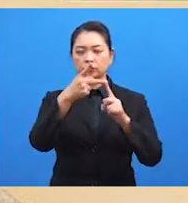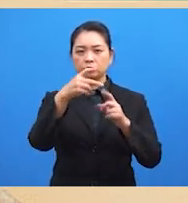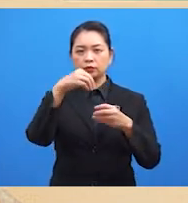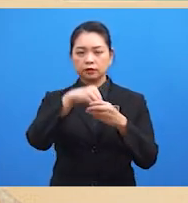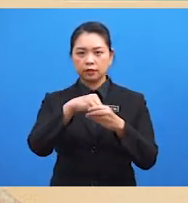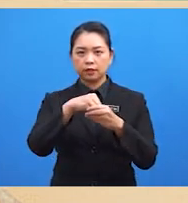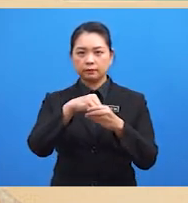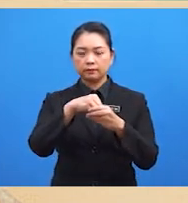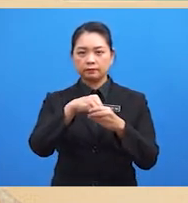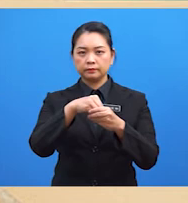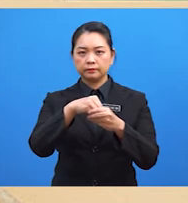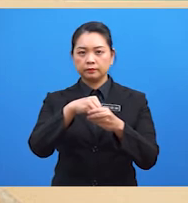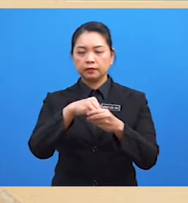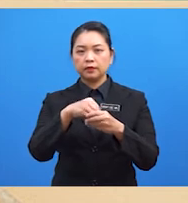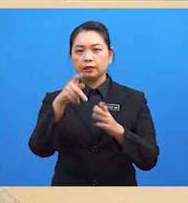dalam subjek